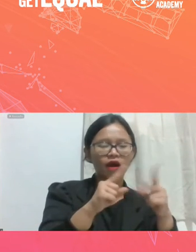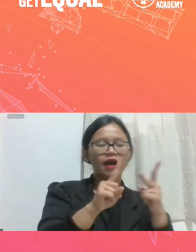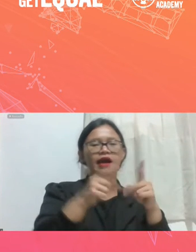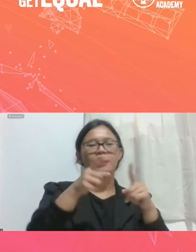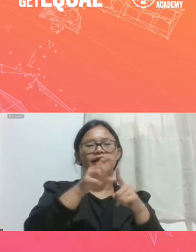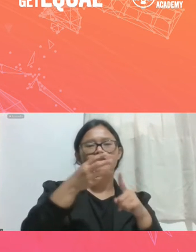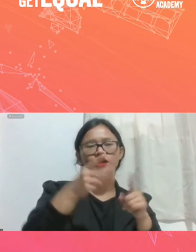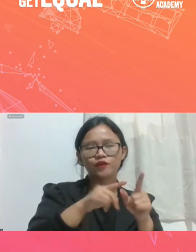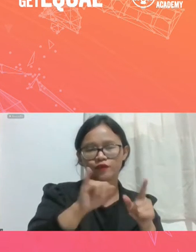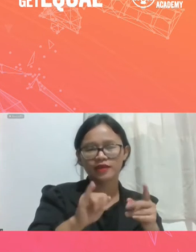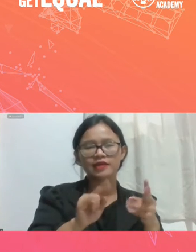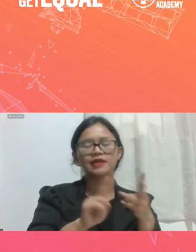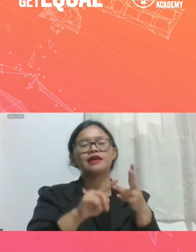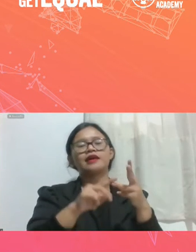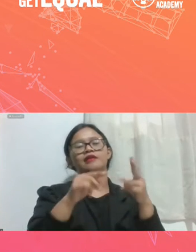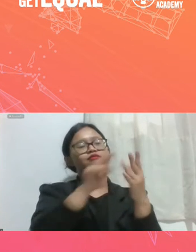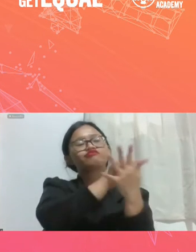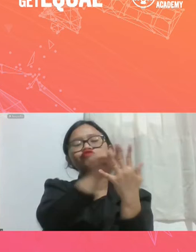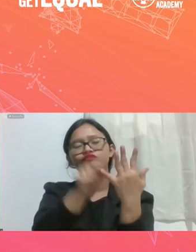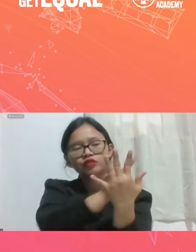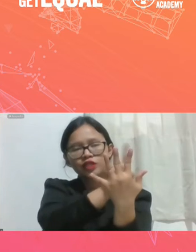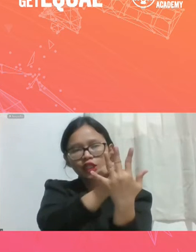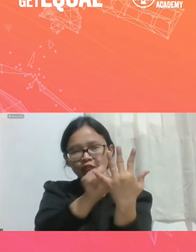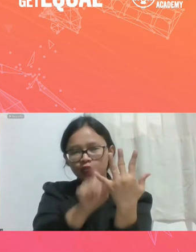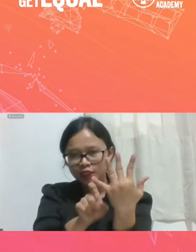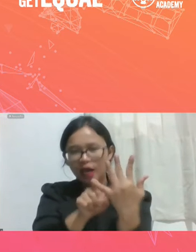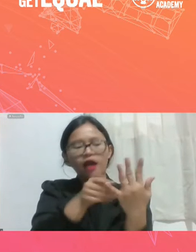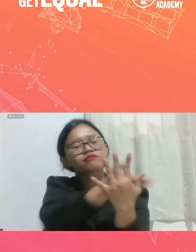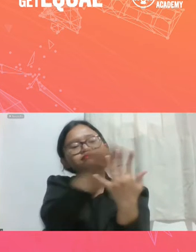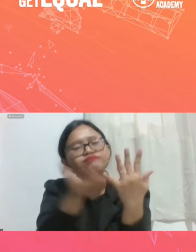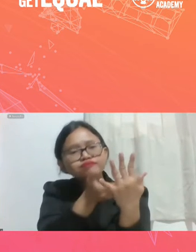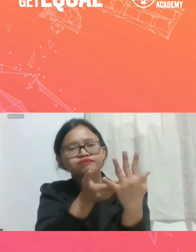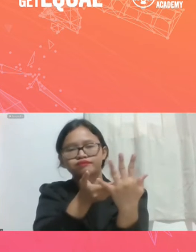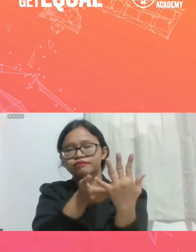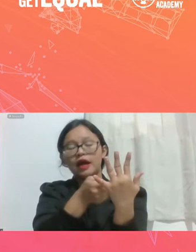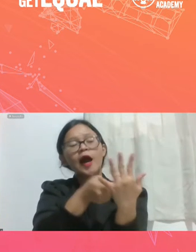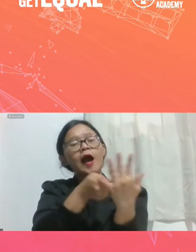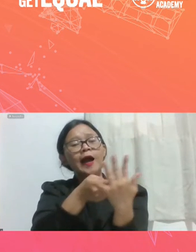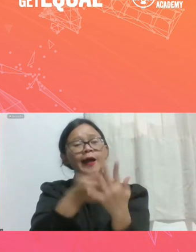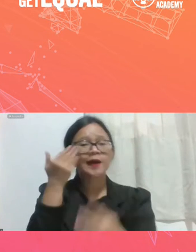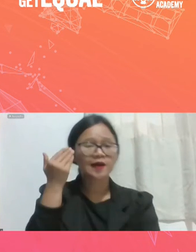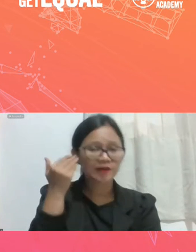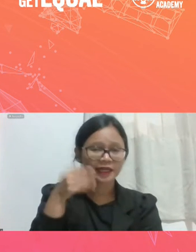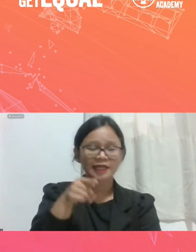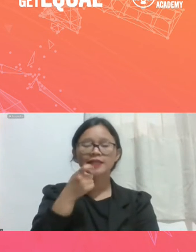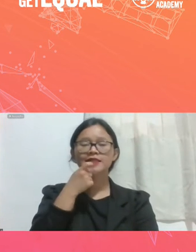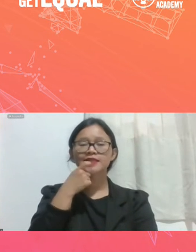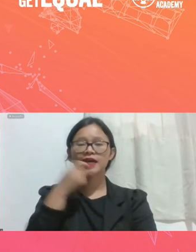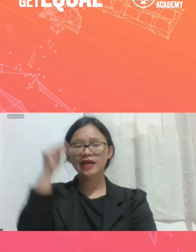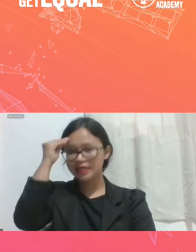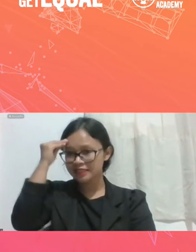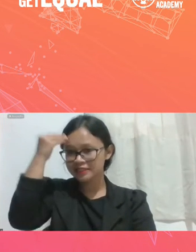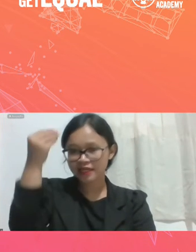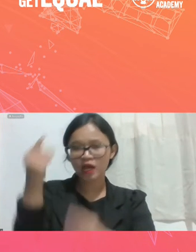buat Fayana, buat Filia, buat Patricia. Apa sih tanggapan teman-teman soal rancangan